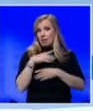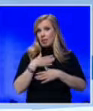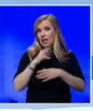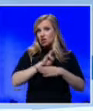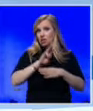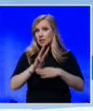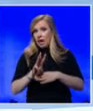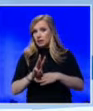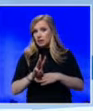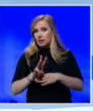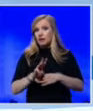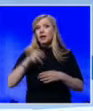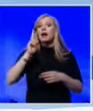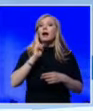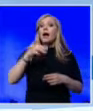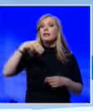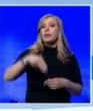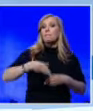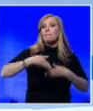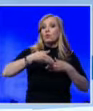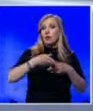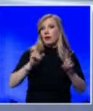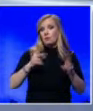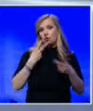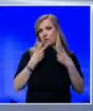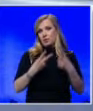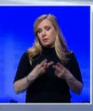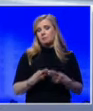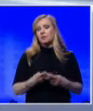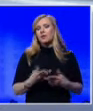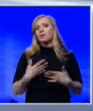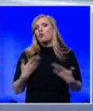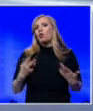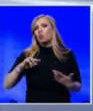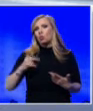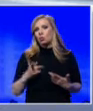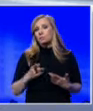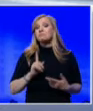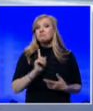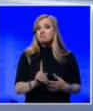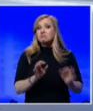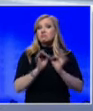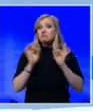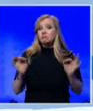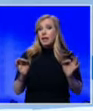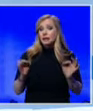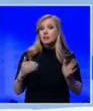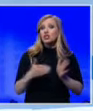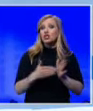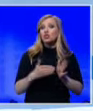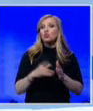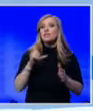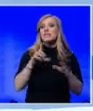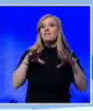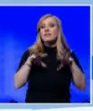Какво друго обаче, освен увеличаването на минималната работна заплата? Мерки срещу сивата заетост. За